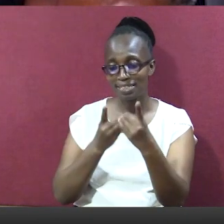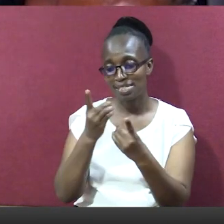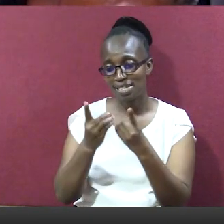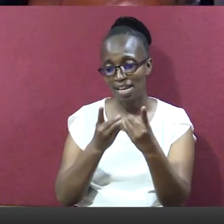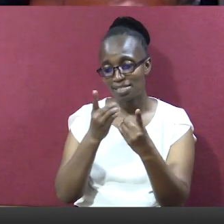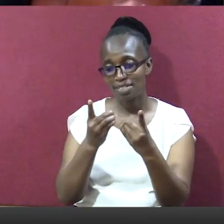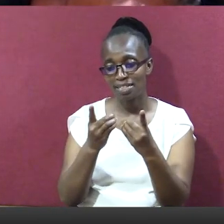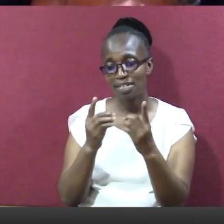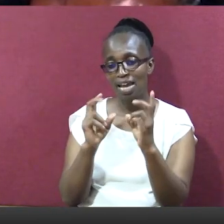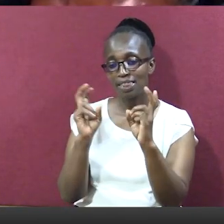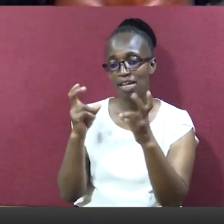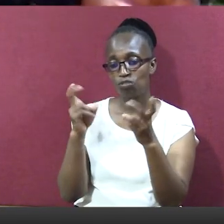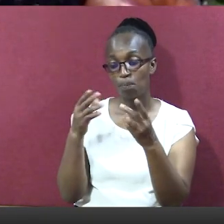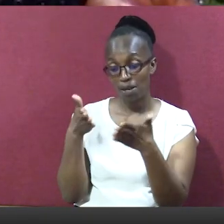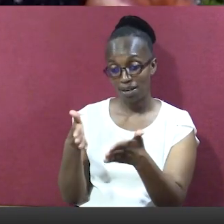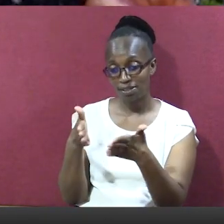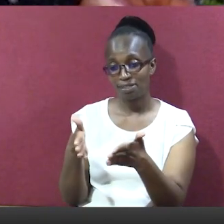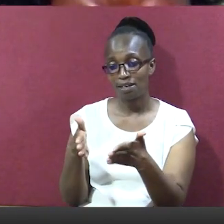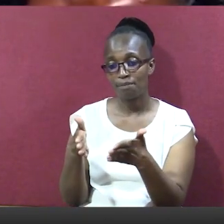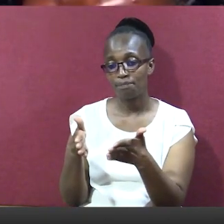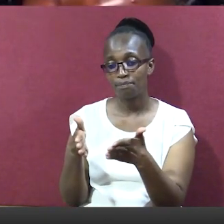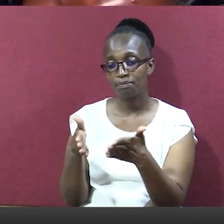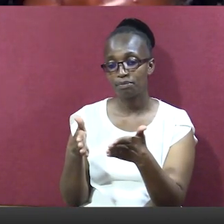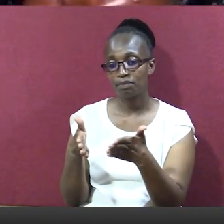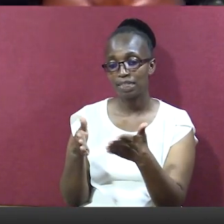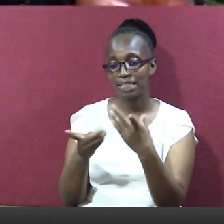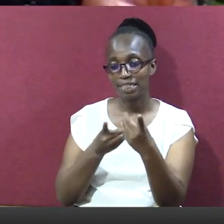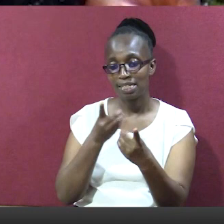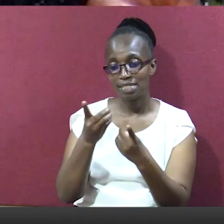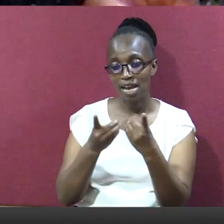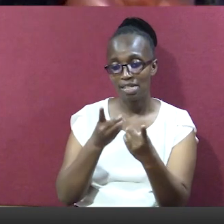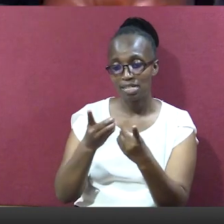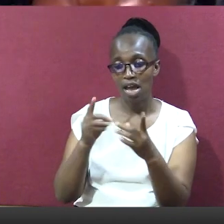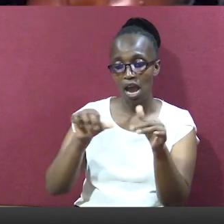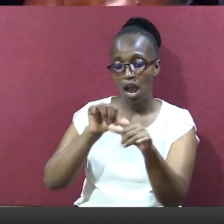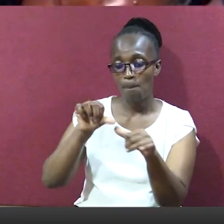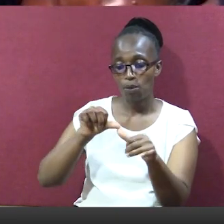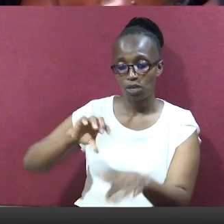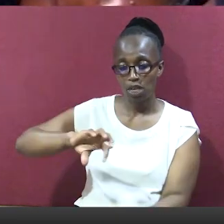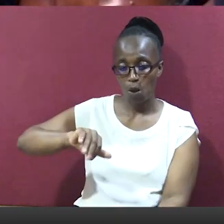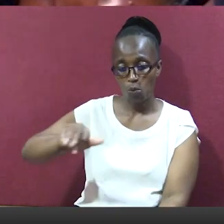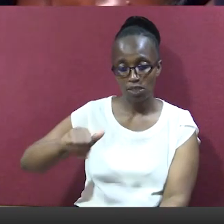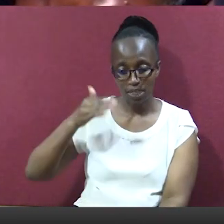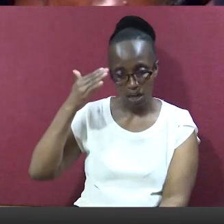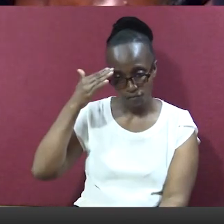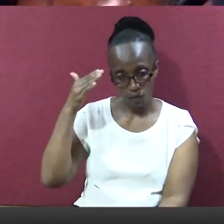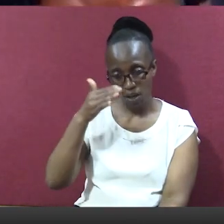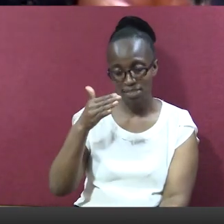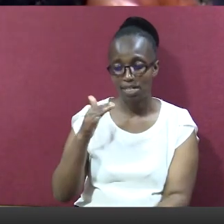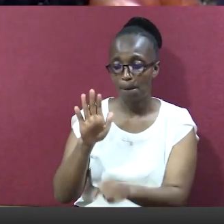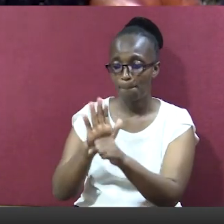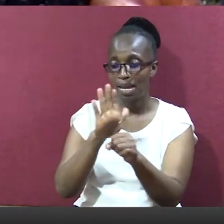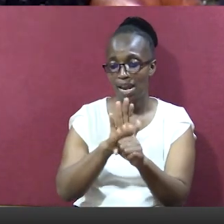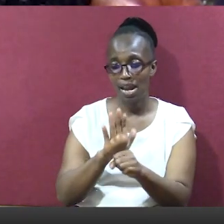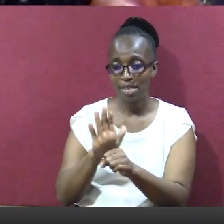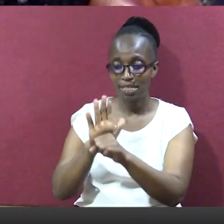na tulijadili katika kiwango chetu hapa katika tujadili katika kaunti yetu